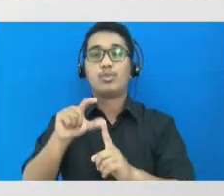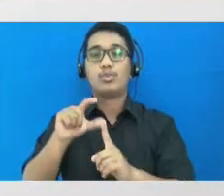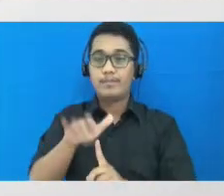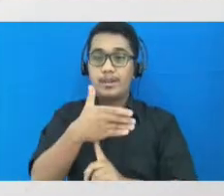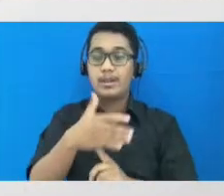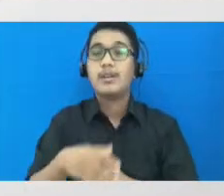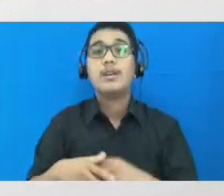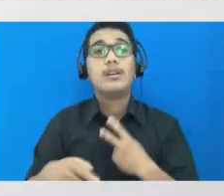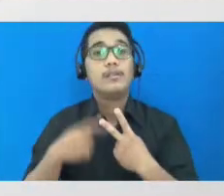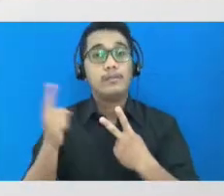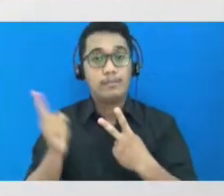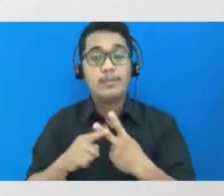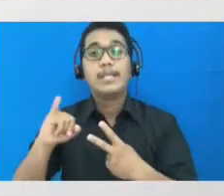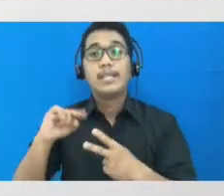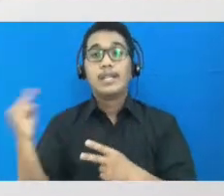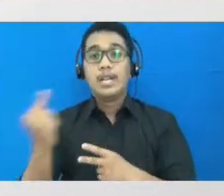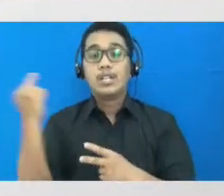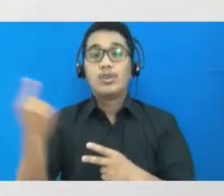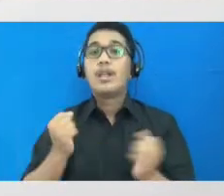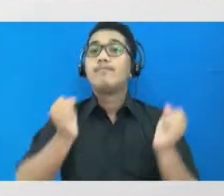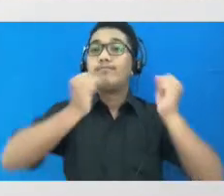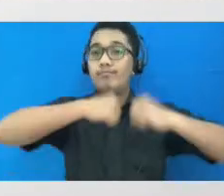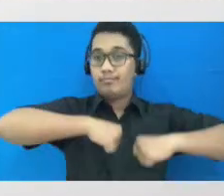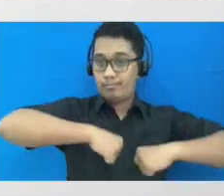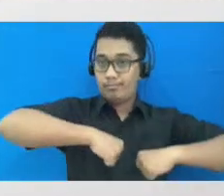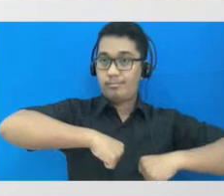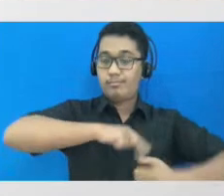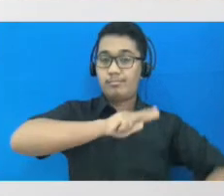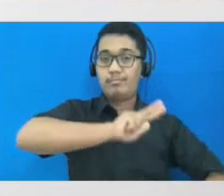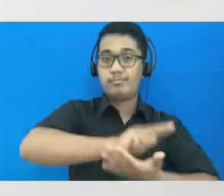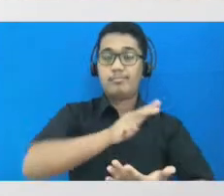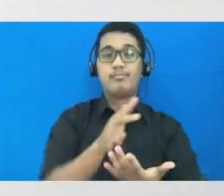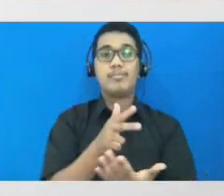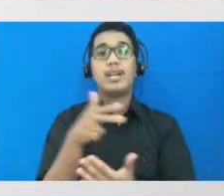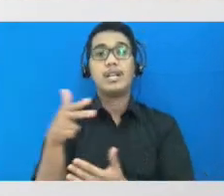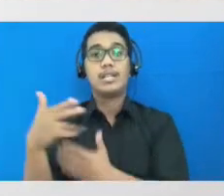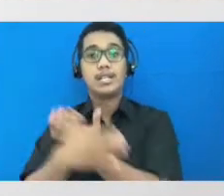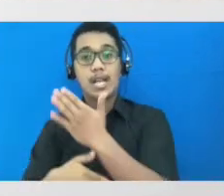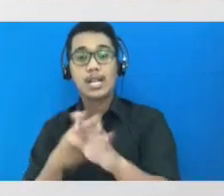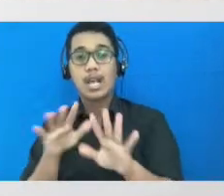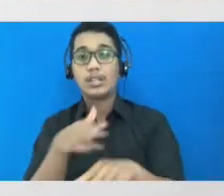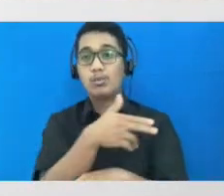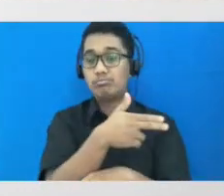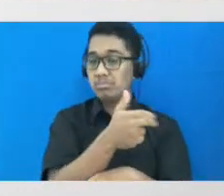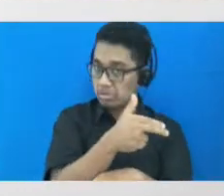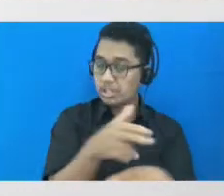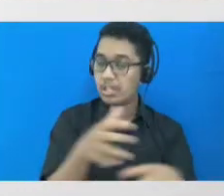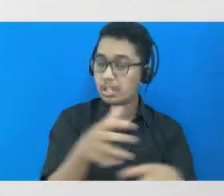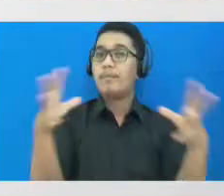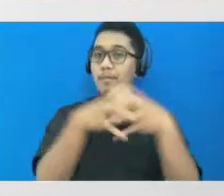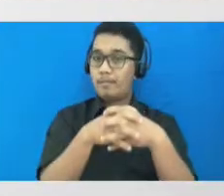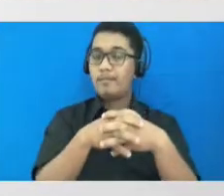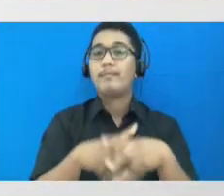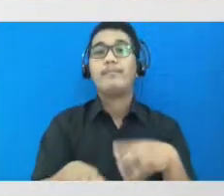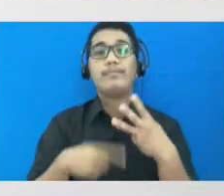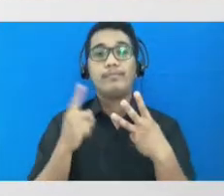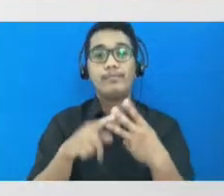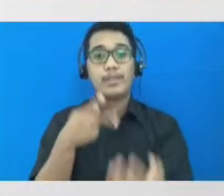international agreement antara Indonesia dengan negara di mana data tersebut akan diproses atau disimpan, lalu adanya